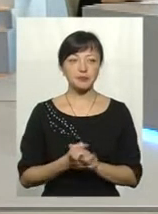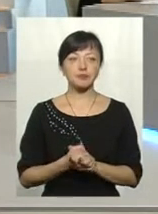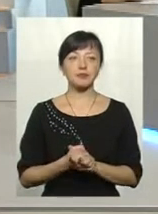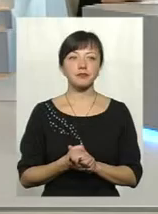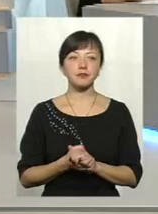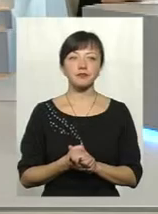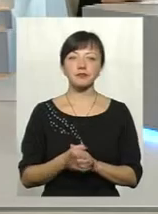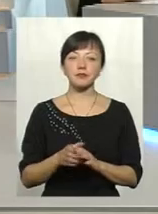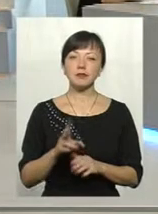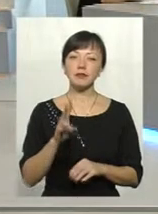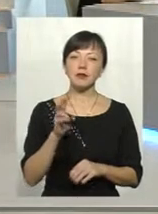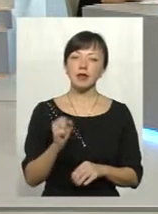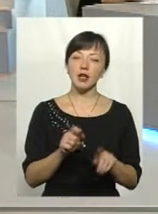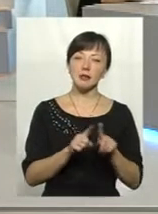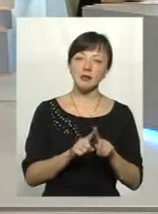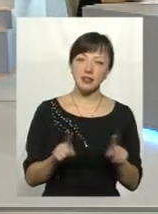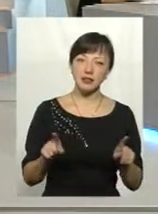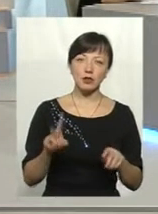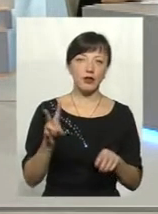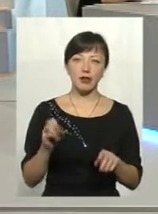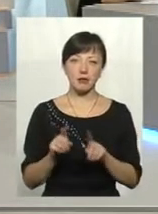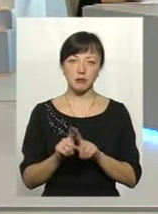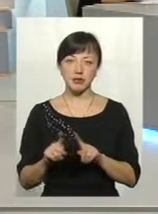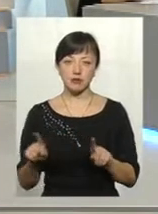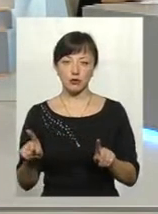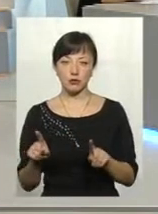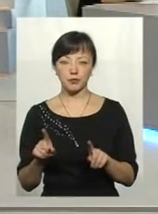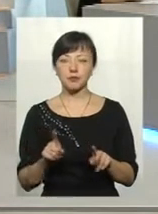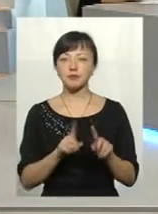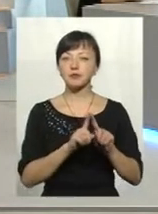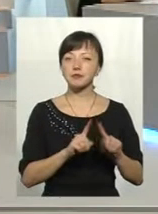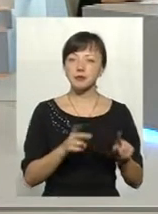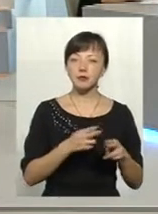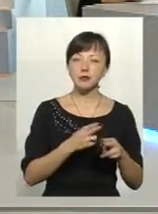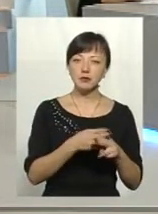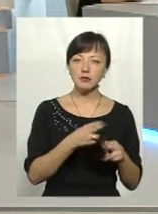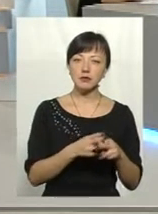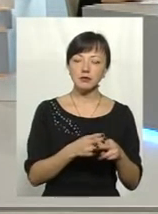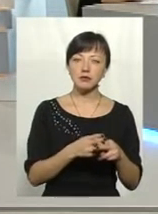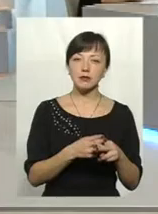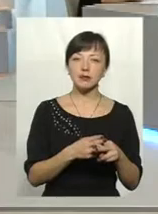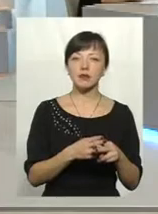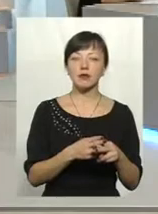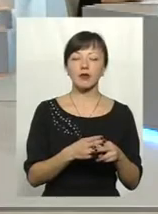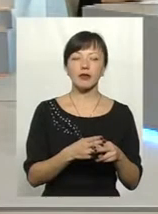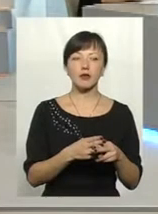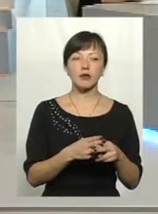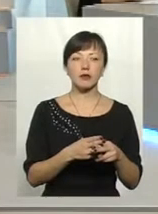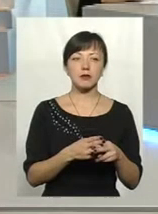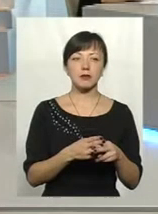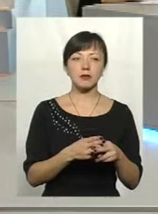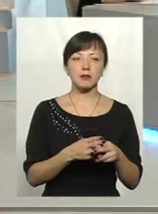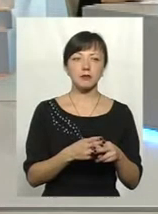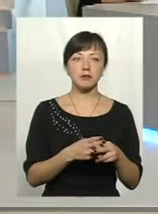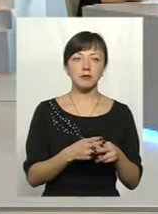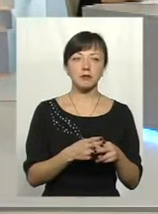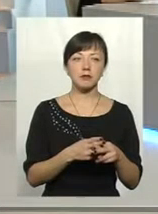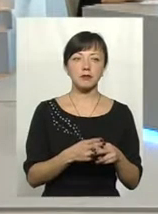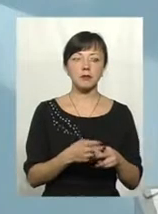вона ділиться на специфічну і неспецифічну профілактику. Специфічна профілактика – це профілактика,